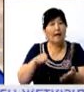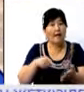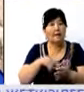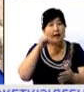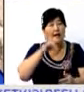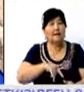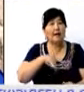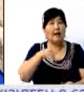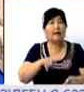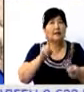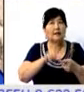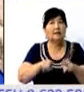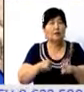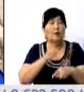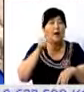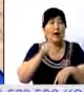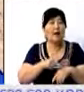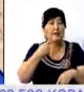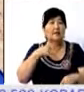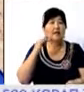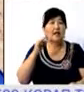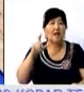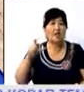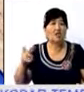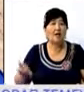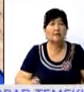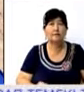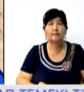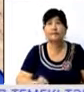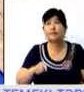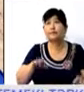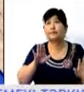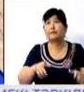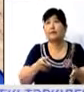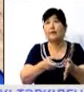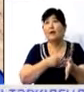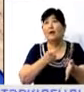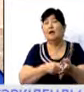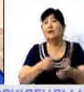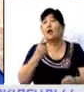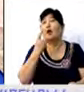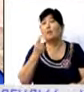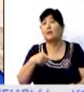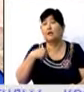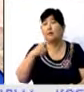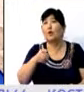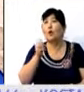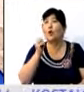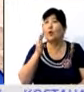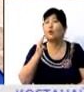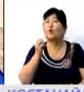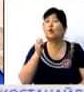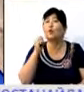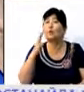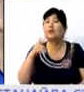қазақ хандығына тиесілі болғанын аңғартады дейді тарихшылар. Өздеріңіз тұрған жерде қазба бір деп аталады. Бұл